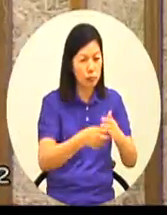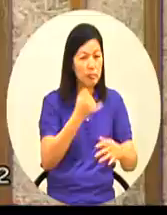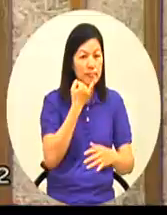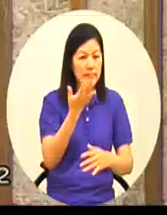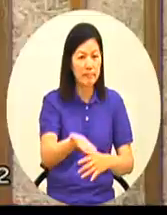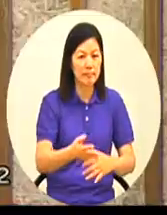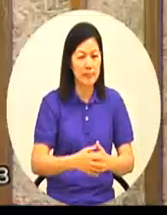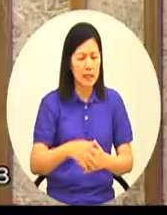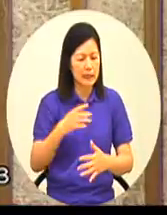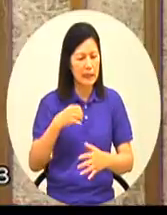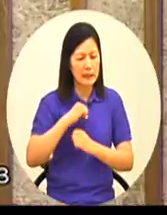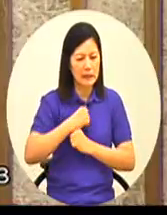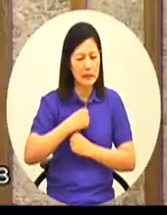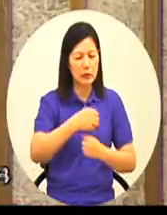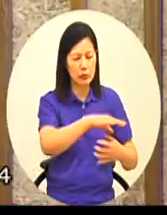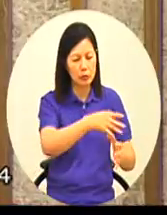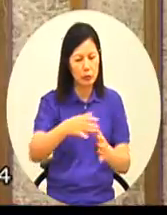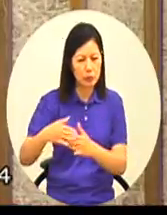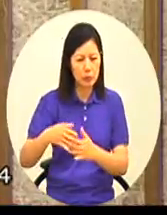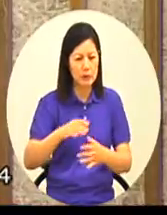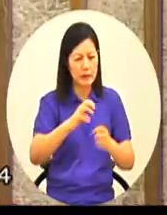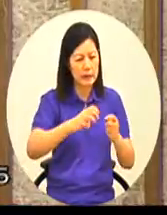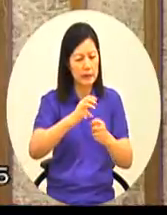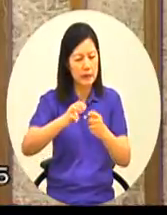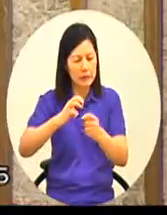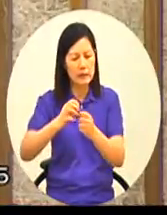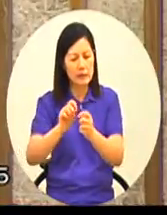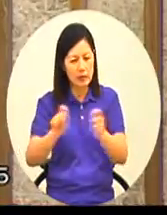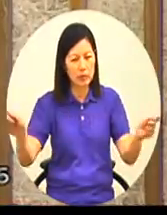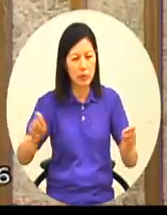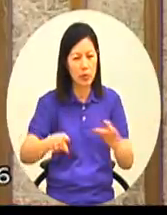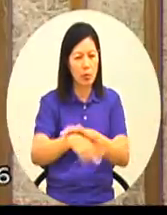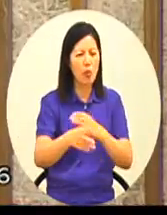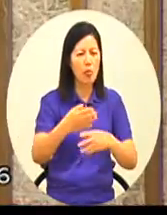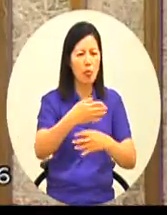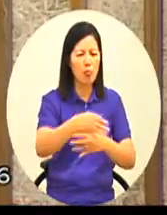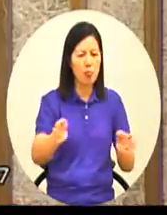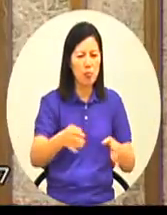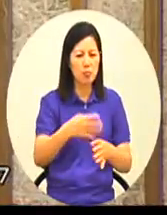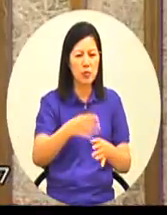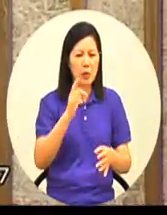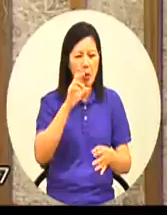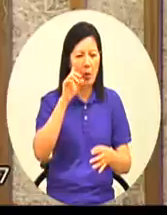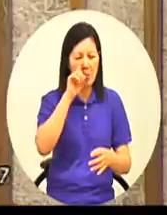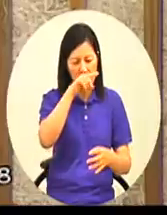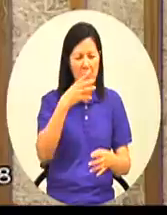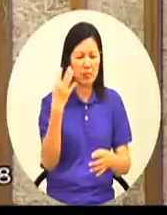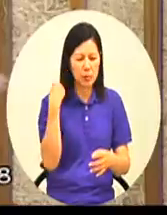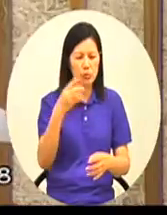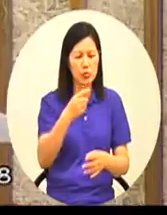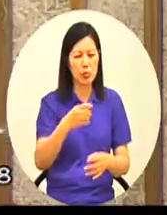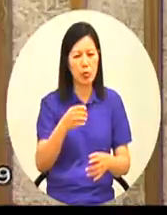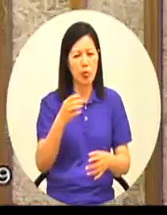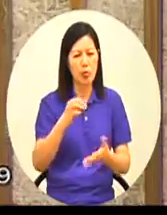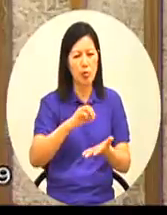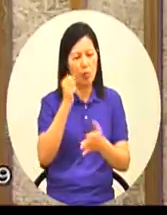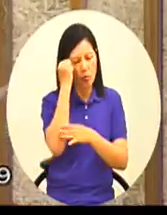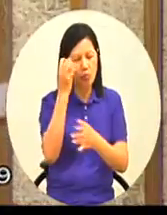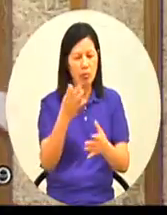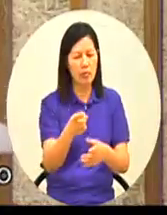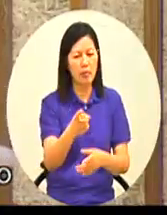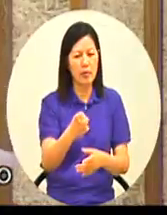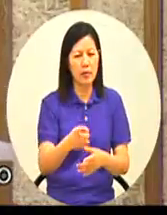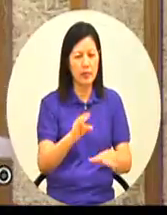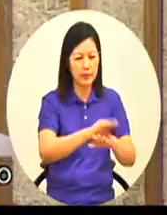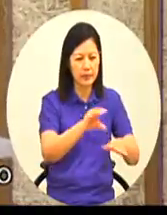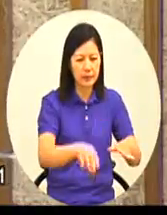状况是我们眷舍都已经有三四十年历史了，大部分的空间都是没办法再使用的，所以你可以看到我报告里面大部分就是变成空地、变成停车场、变